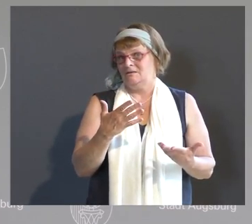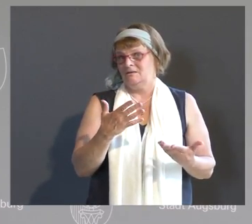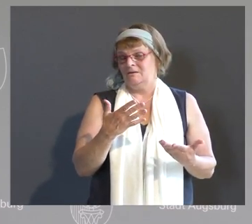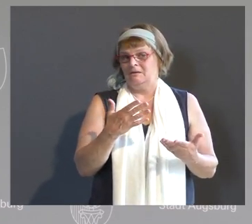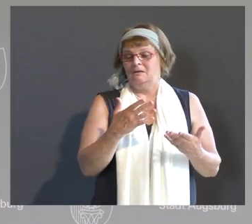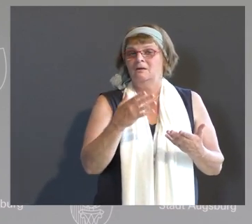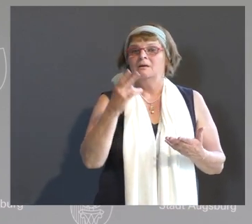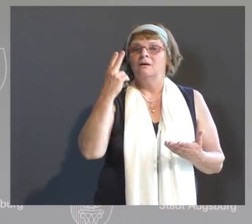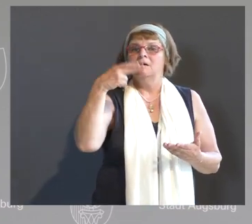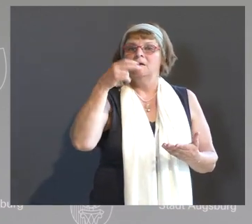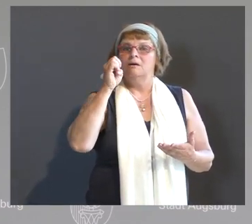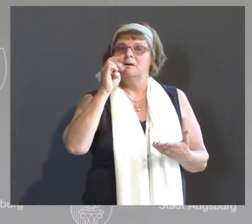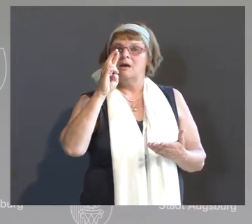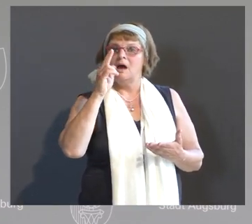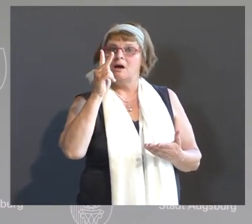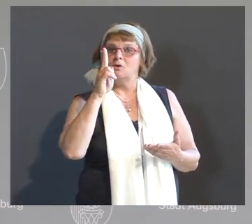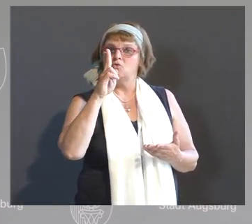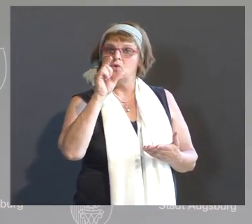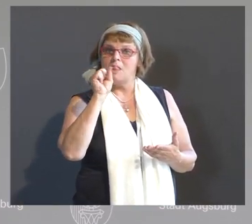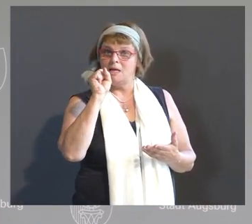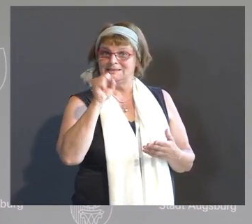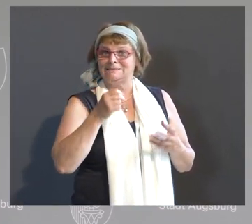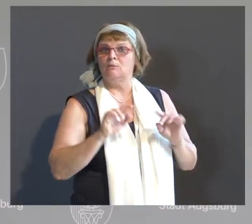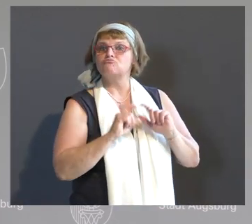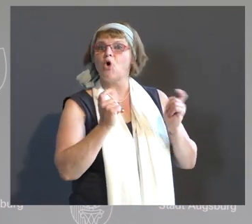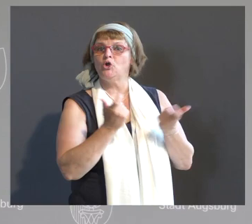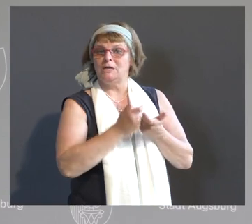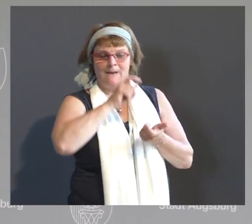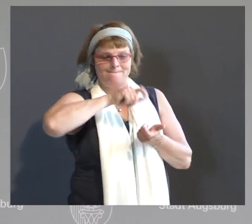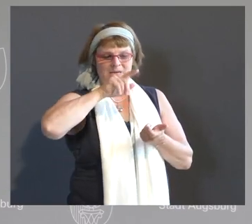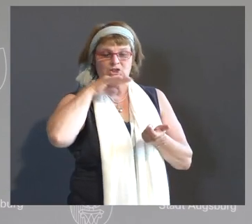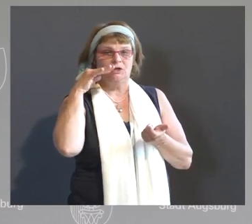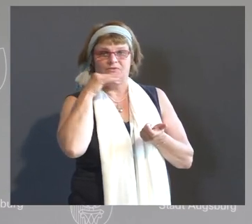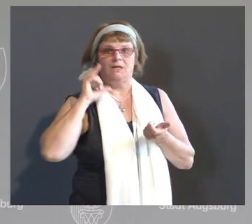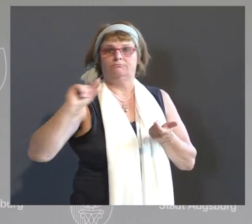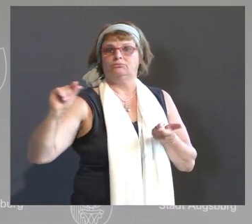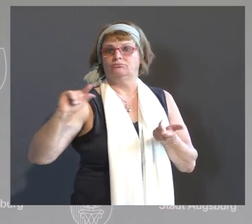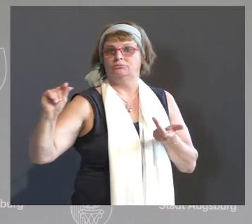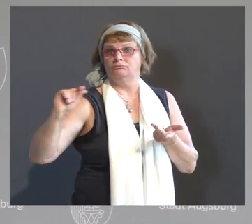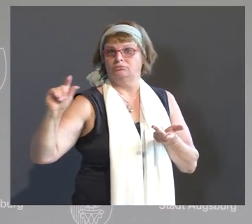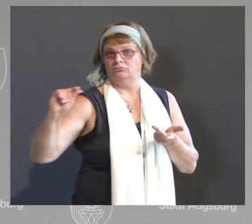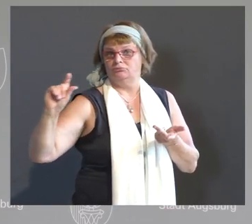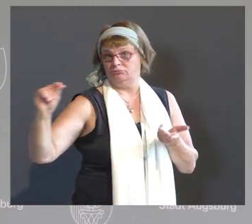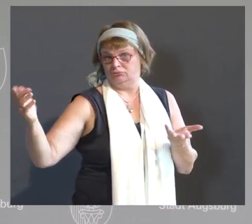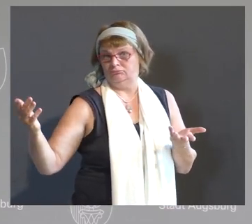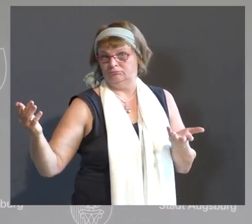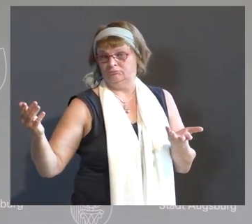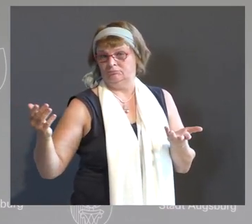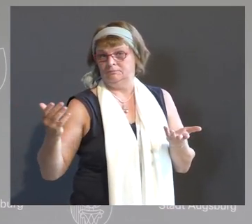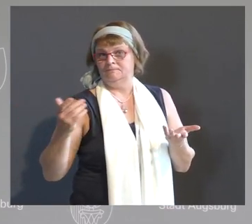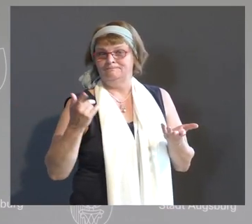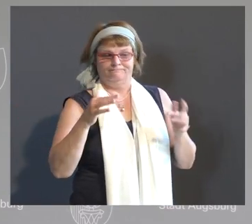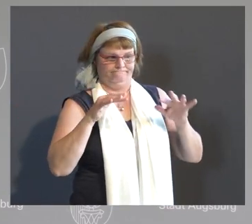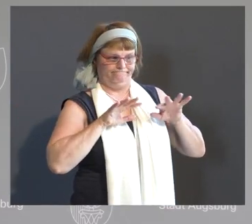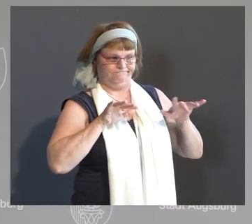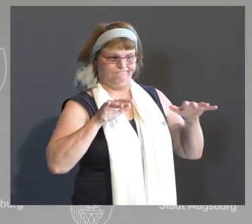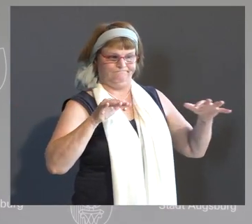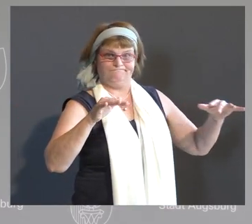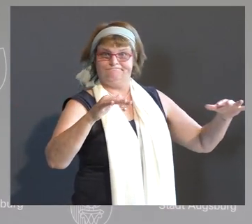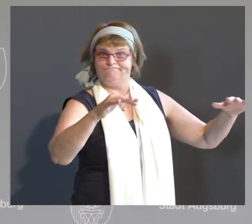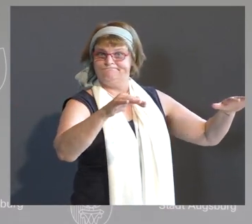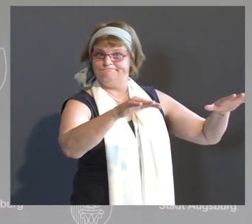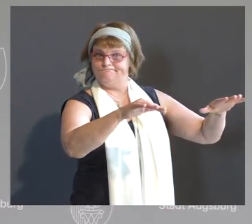festzustellen, dass einige Menschen weggegangen sind, allerdings signifikant hat sich es nicht verändert. Also war kaum eine Bewegung im Bereich Herkulesbrunnen